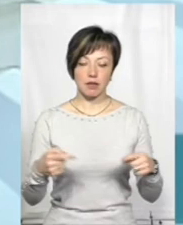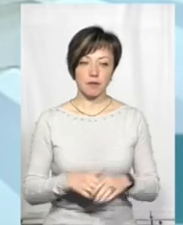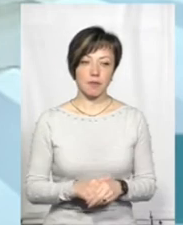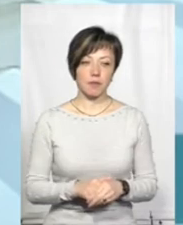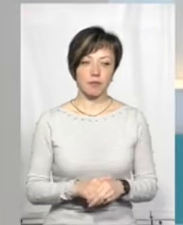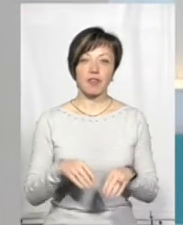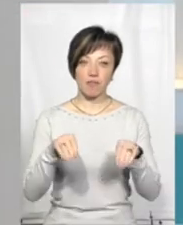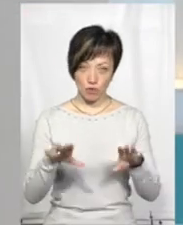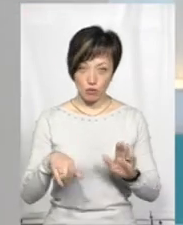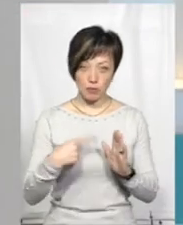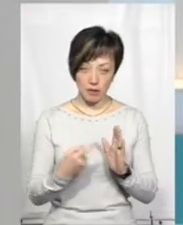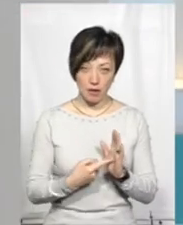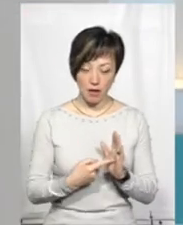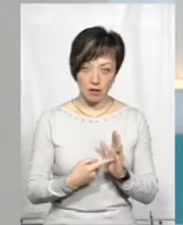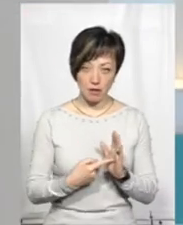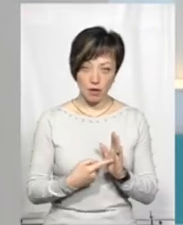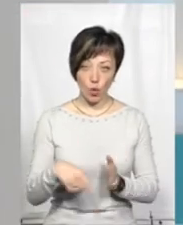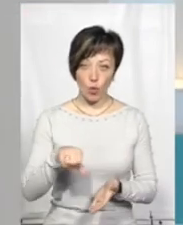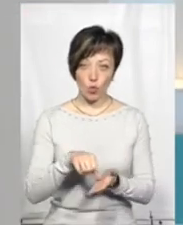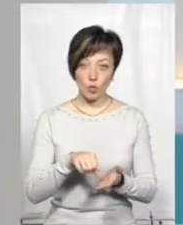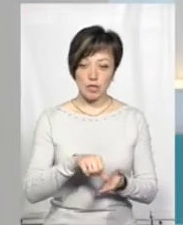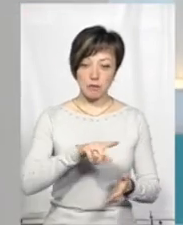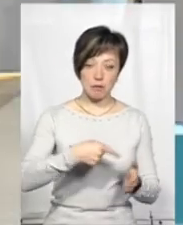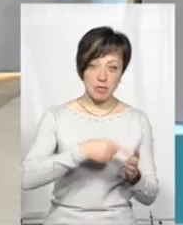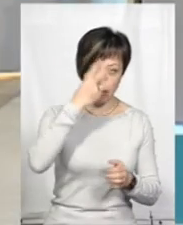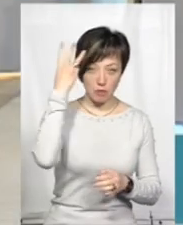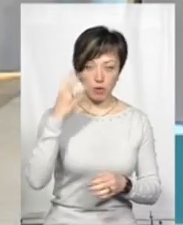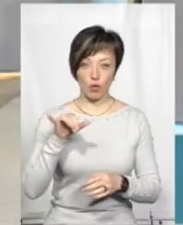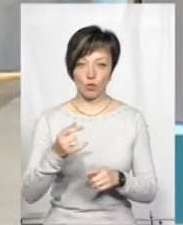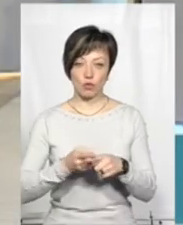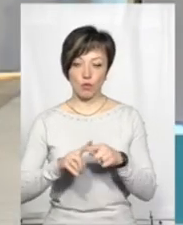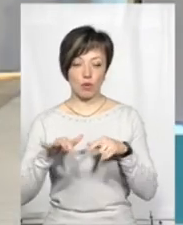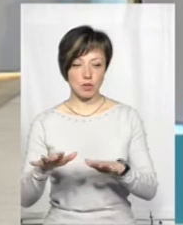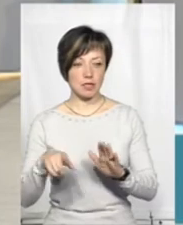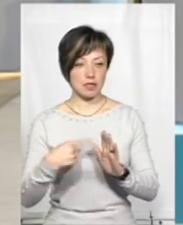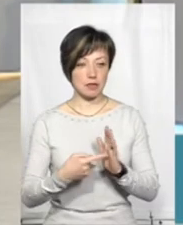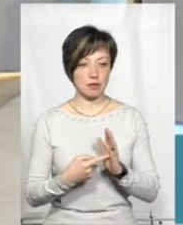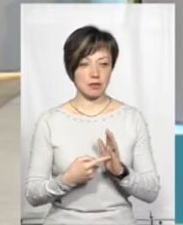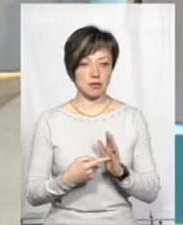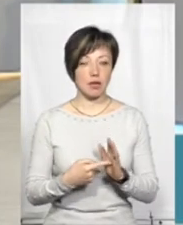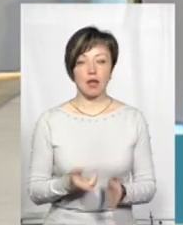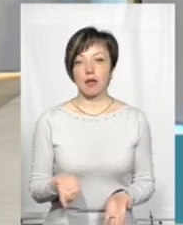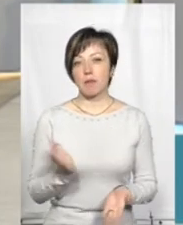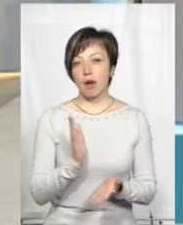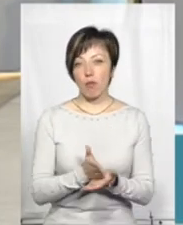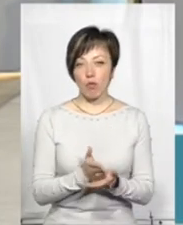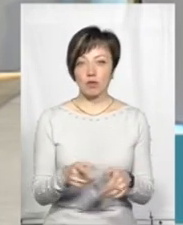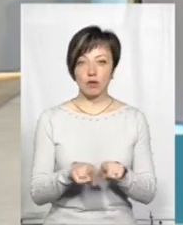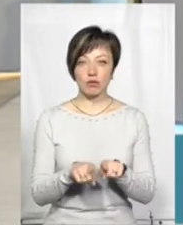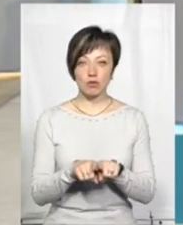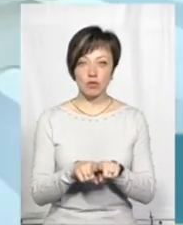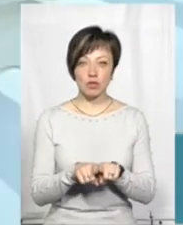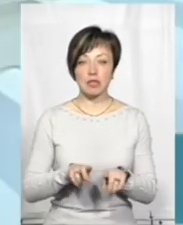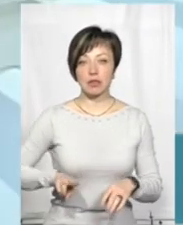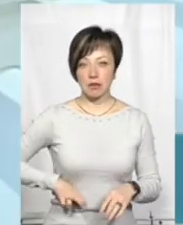основному, міський. Вирішується питання участі міста у цьому процесі? Ну, скажімо так, прямої такої, це також вам